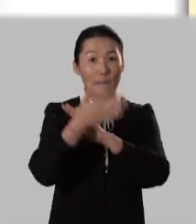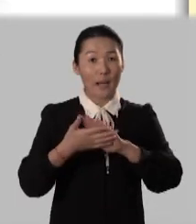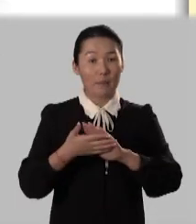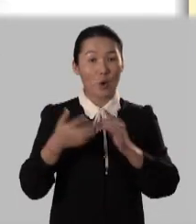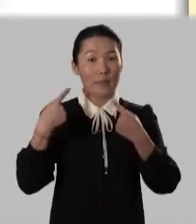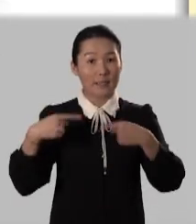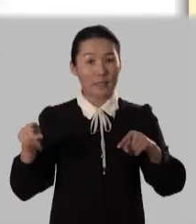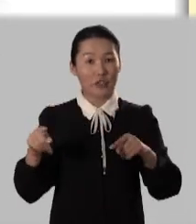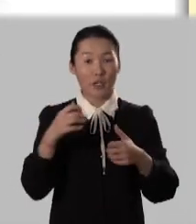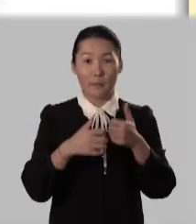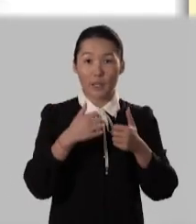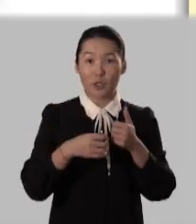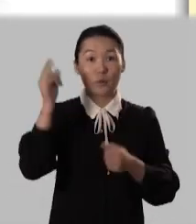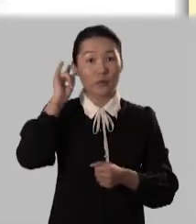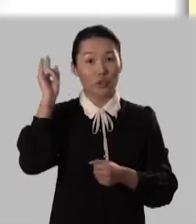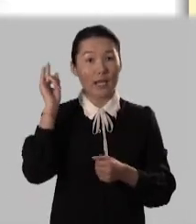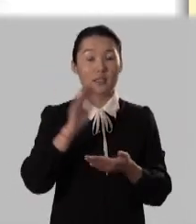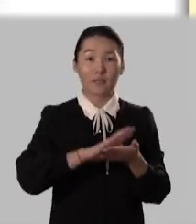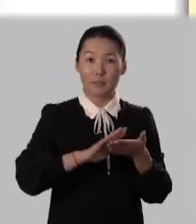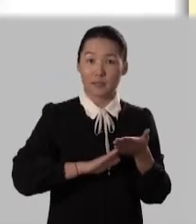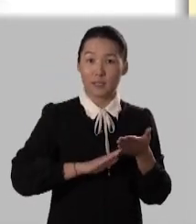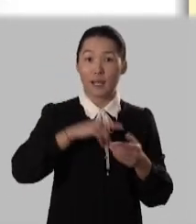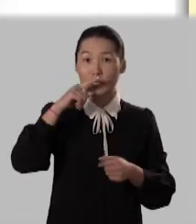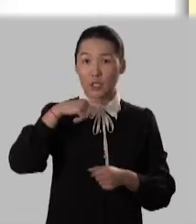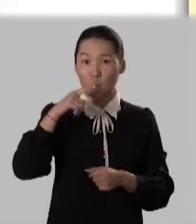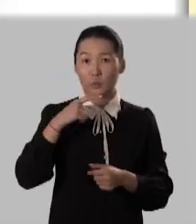между звучащий и письменной речи